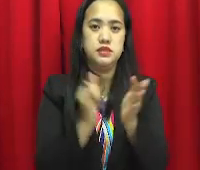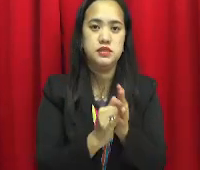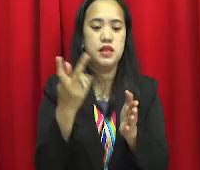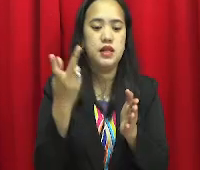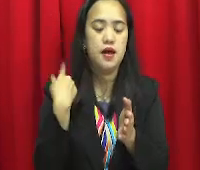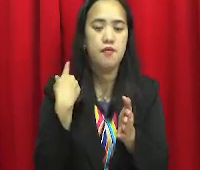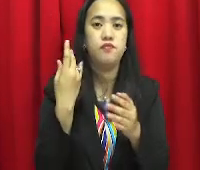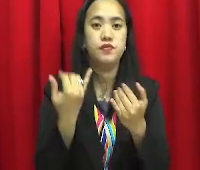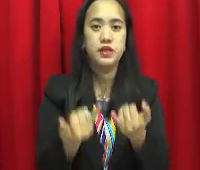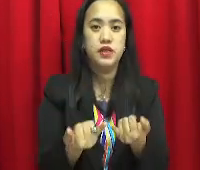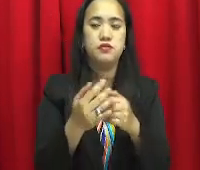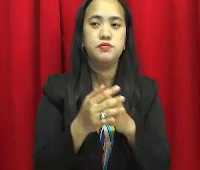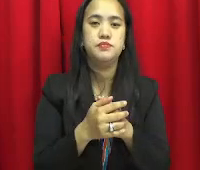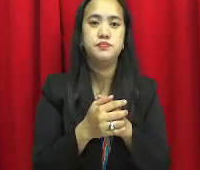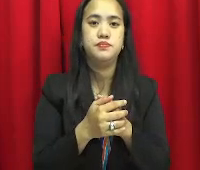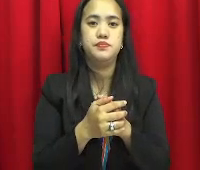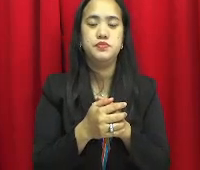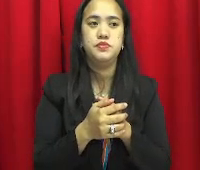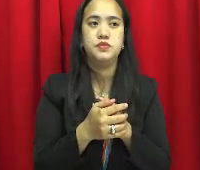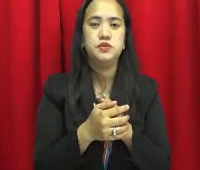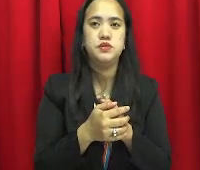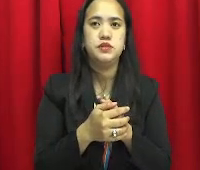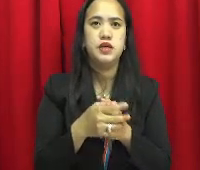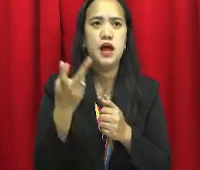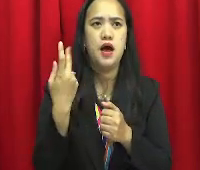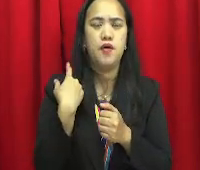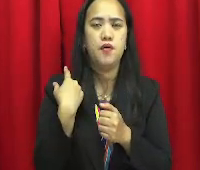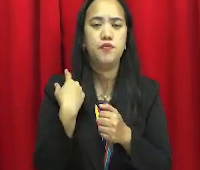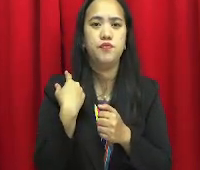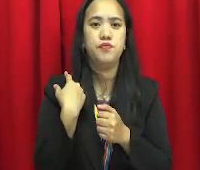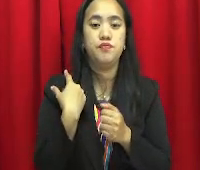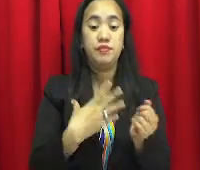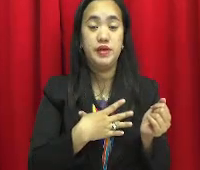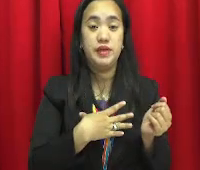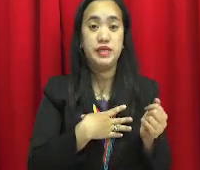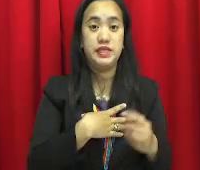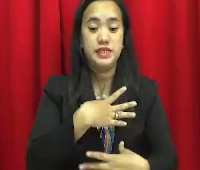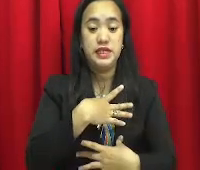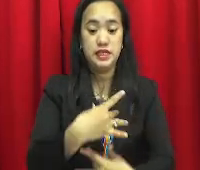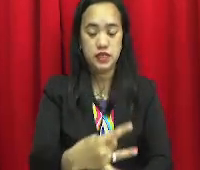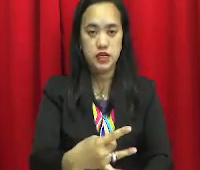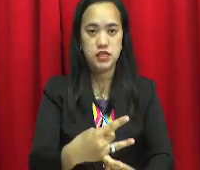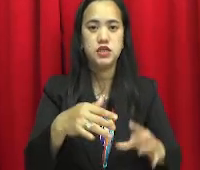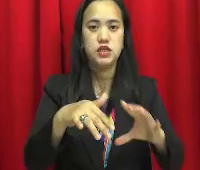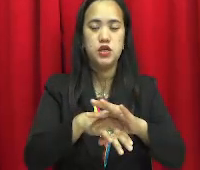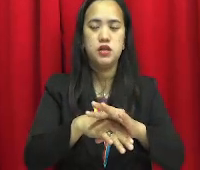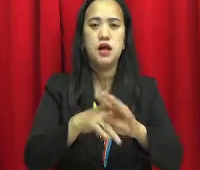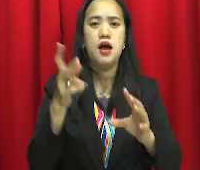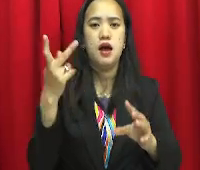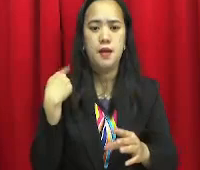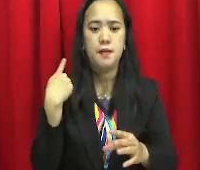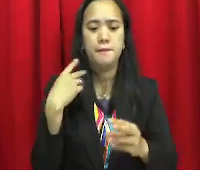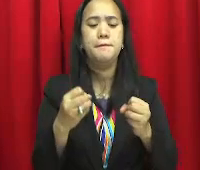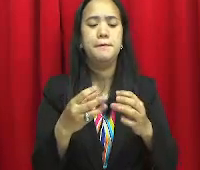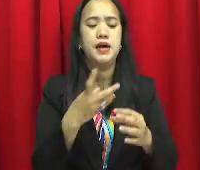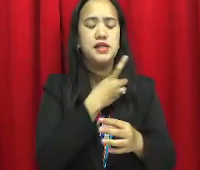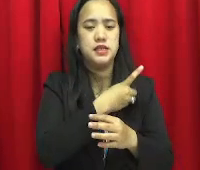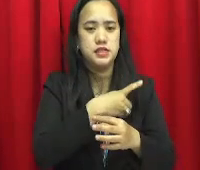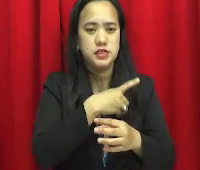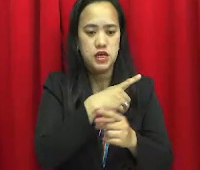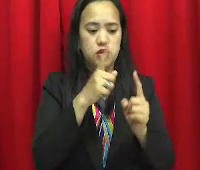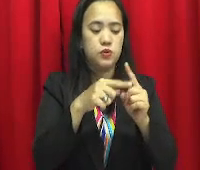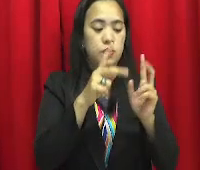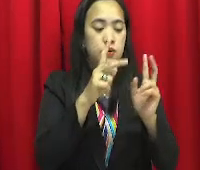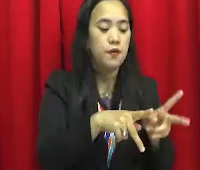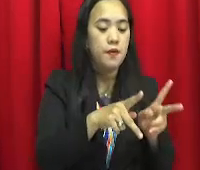nag-a-appear dito mga kapatid, eh, talagang may interest sila sa pamilya nila. May grabe ang kanilang desire na maayos ang kanilang pamilya. Now, sabihin